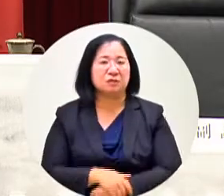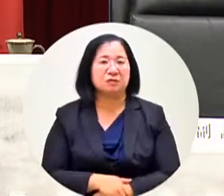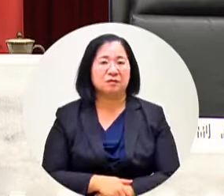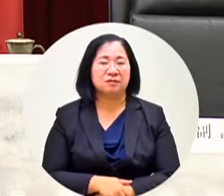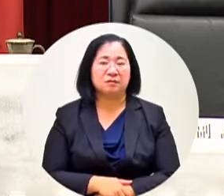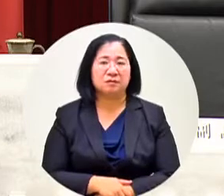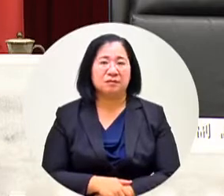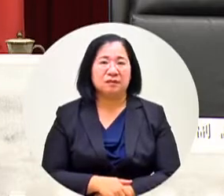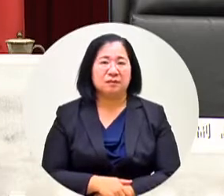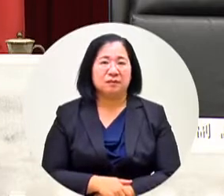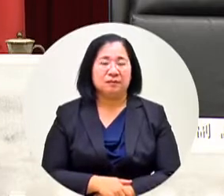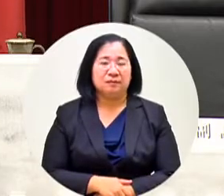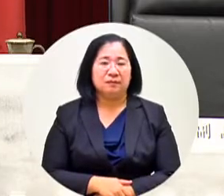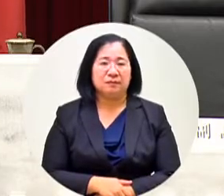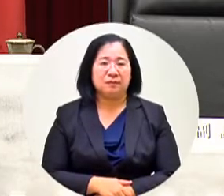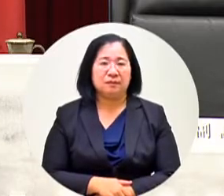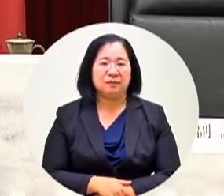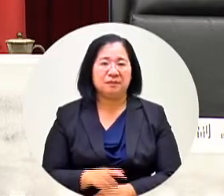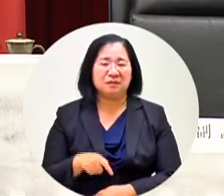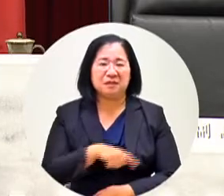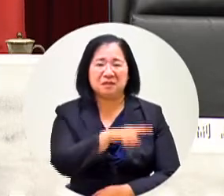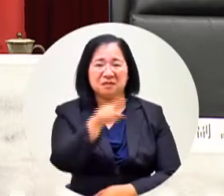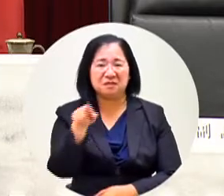十二级顶诶，这样可以？